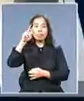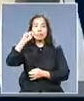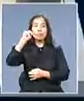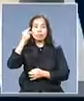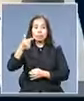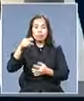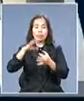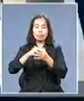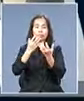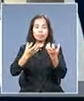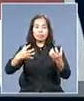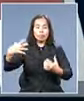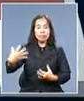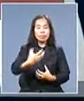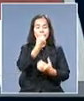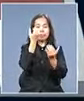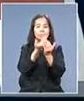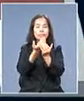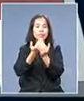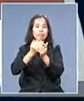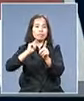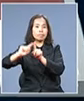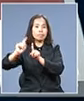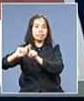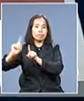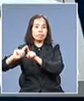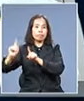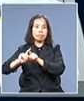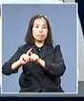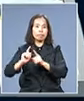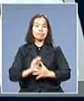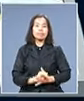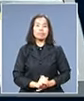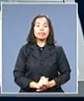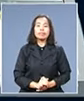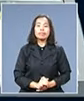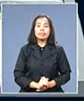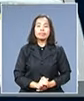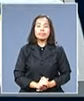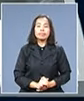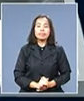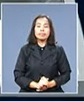จสอบสวนกลางและที่ต้องจับตาคือกรณีการยึดรถหรูของบอยปกรณ์ฉัตรบ